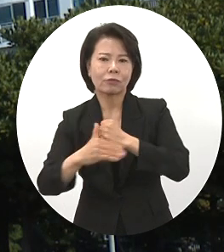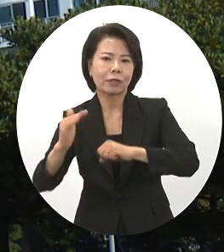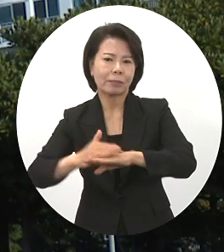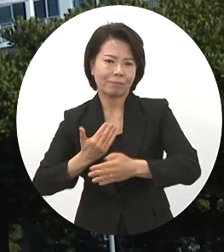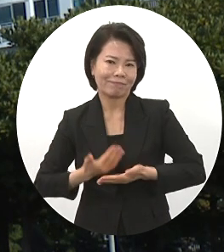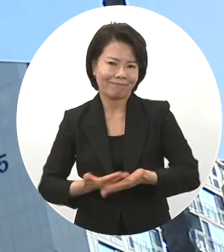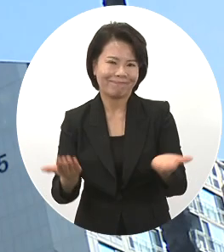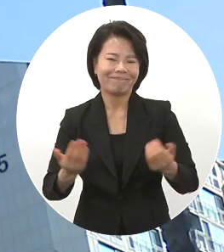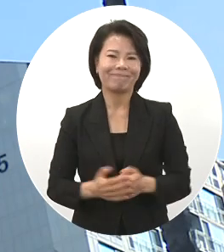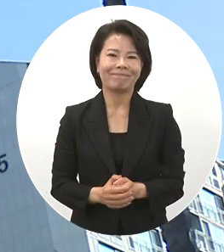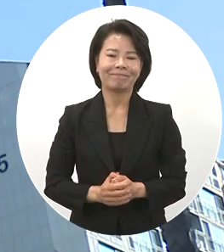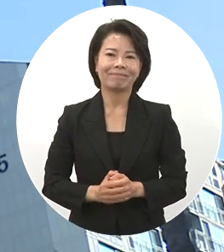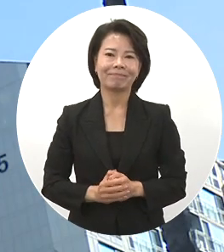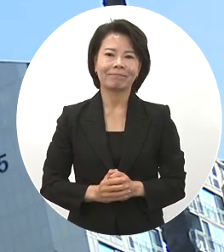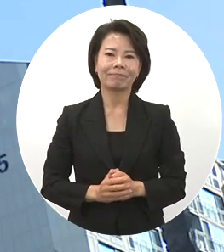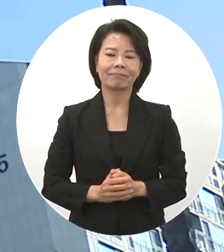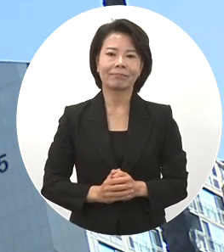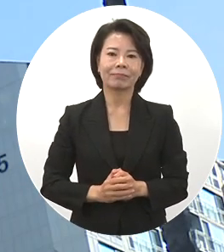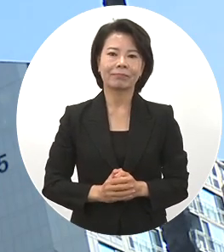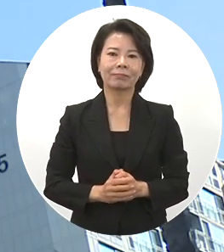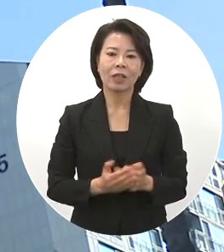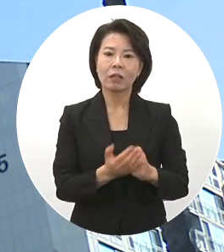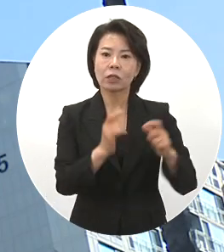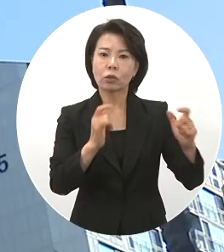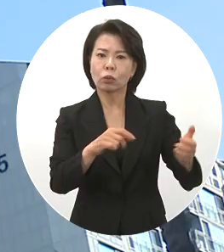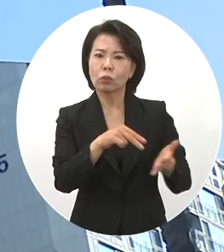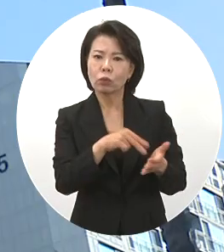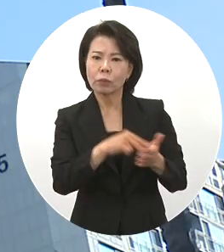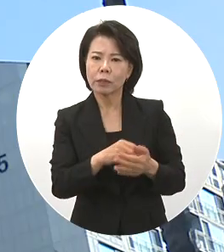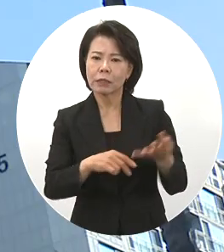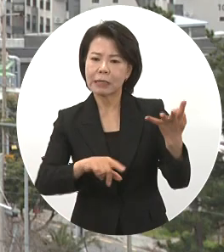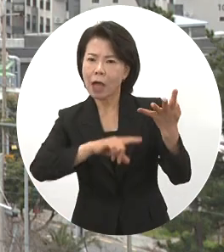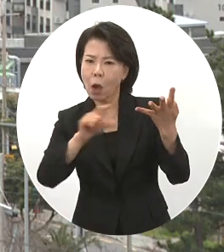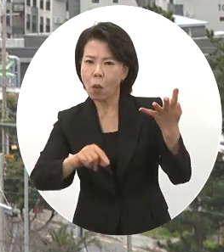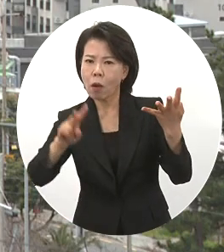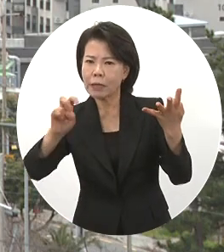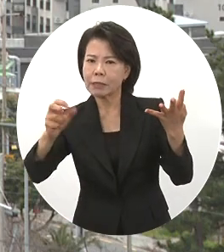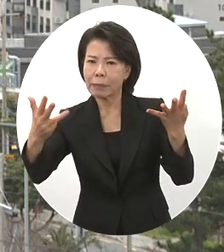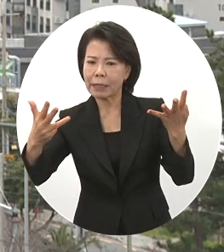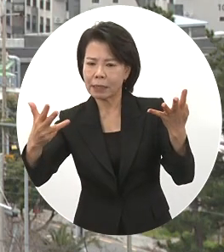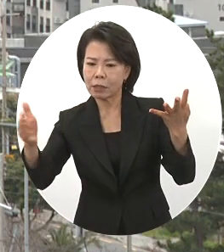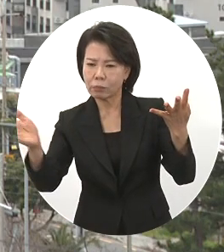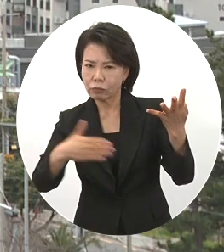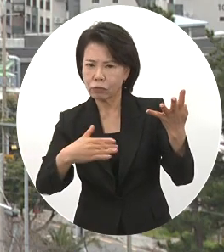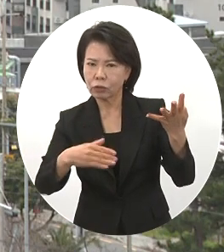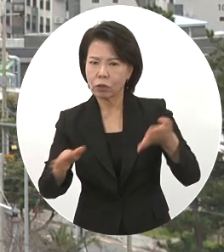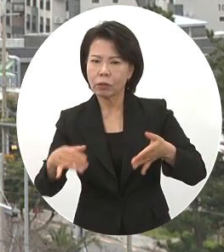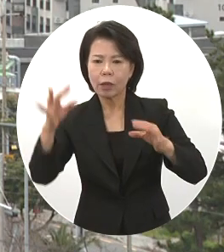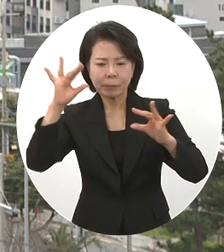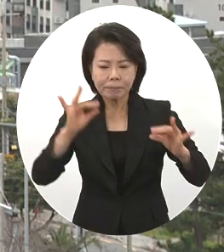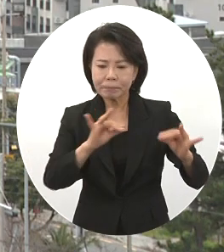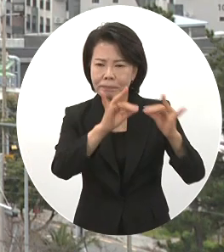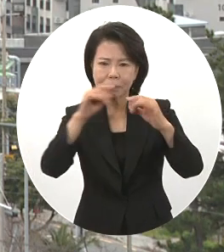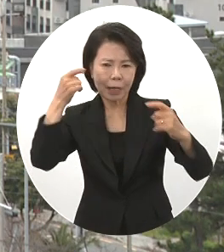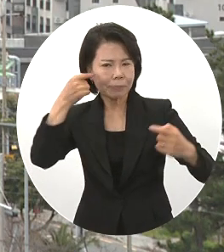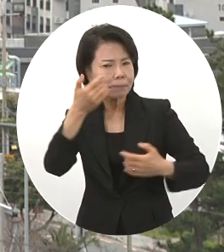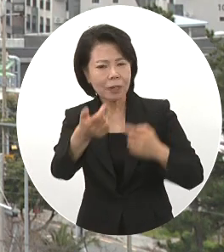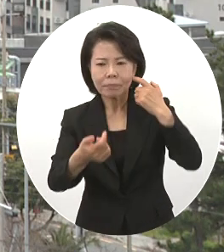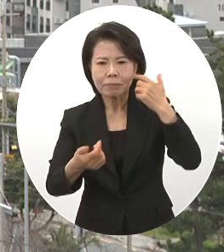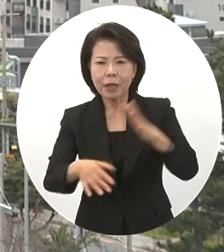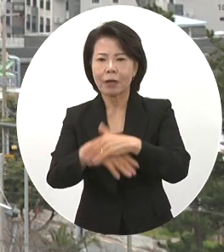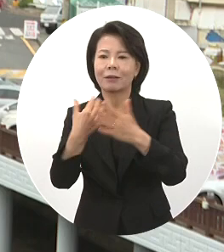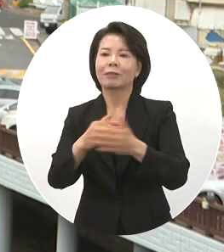인센티브를 부여할 방침입니다. 제주도는 오는 4월 28일부터 도민 의견 수렴에